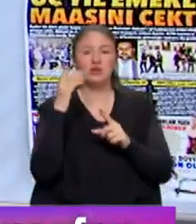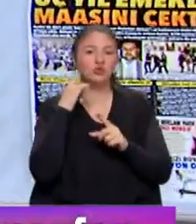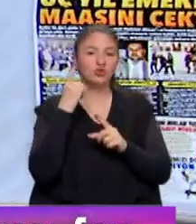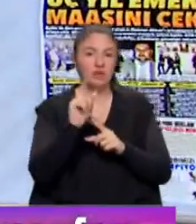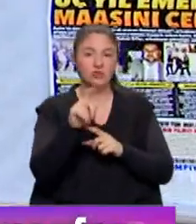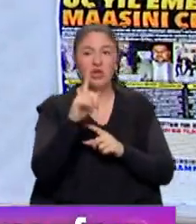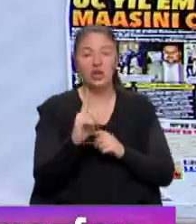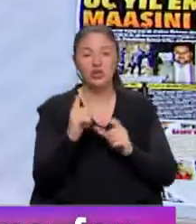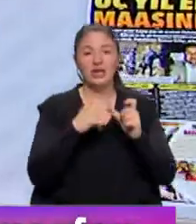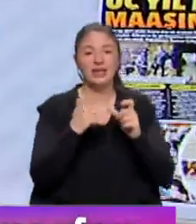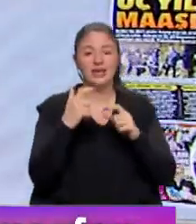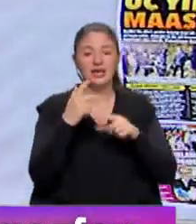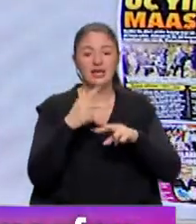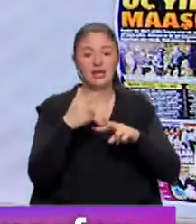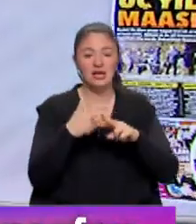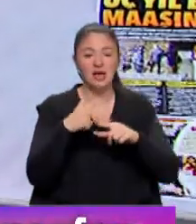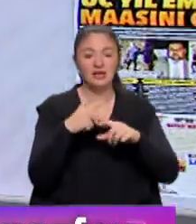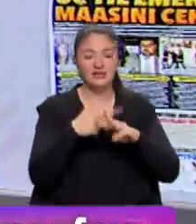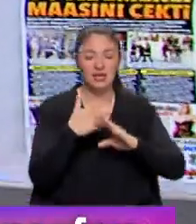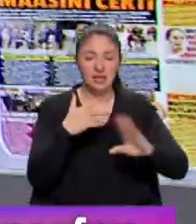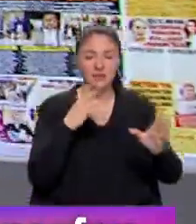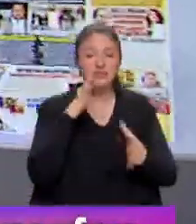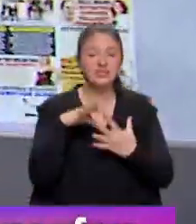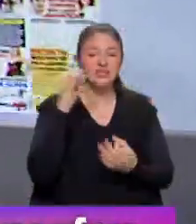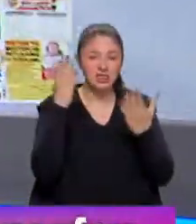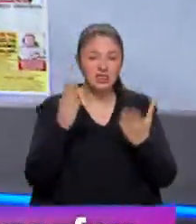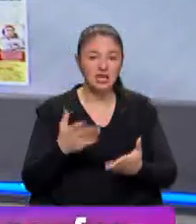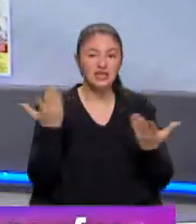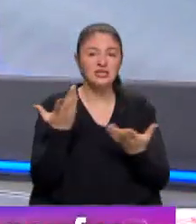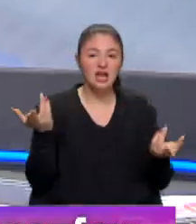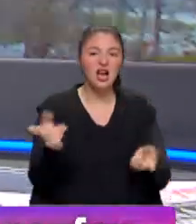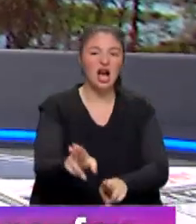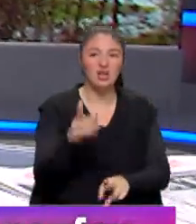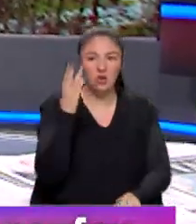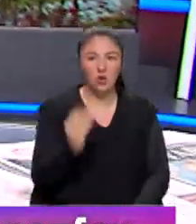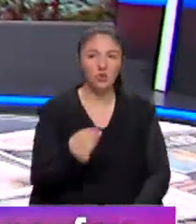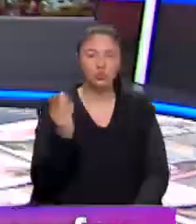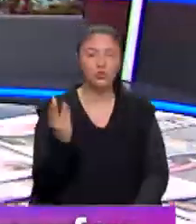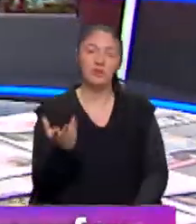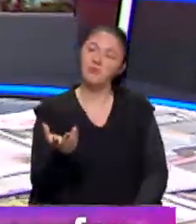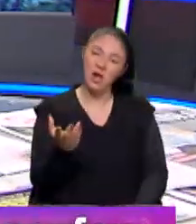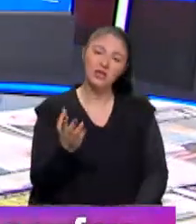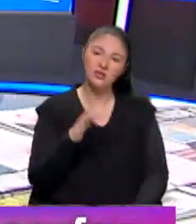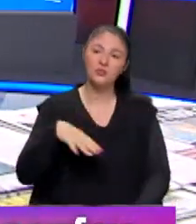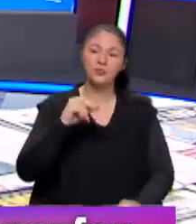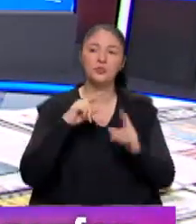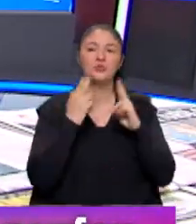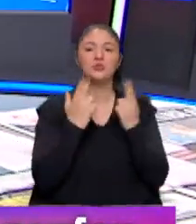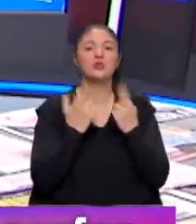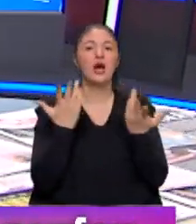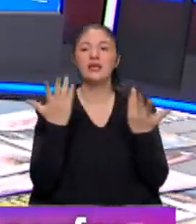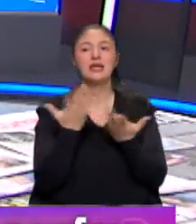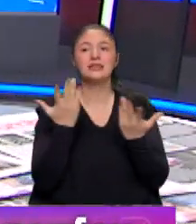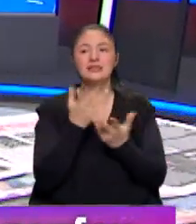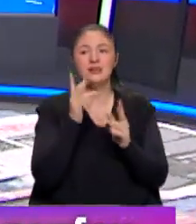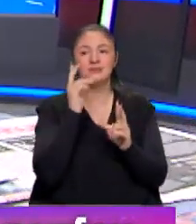duyacaksınız. Önce Gazze'ye gidelim. Önce insanlık. İnsanlığın nasıl katledildiğine maalesef bütün dünya